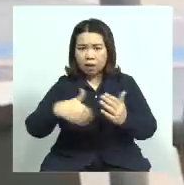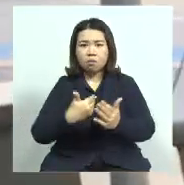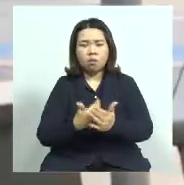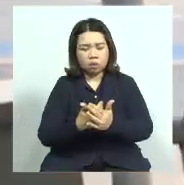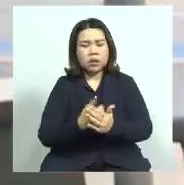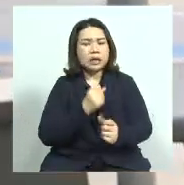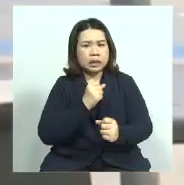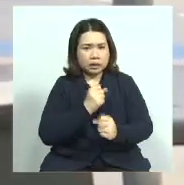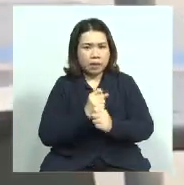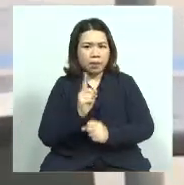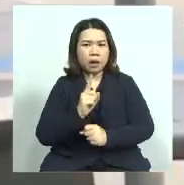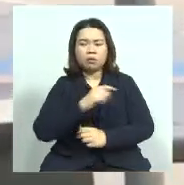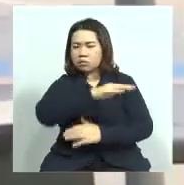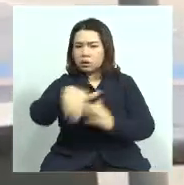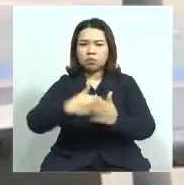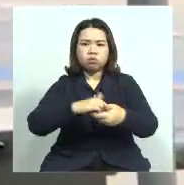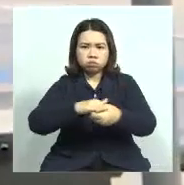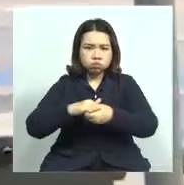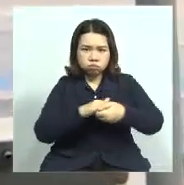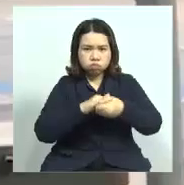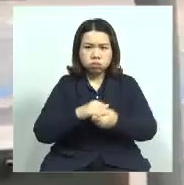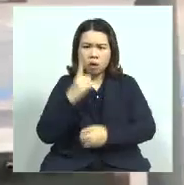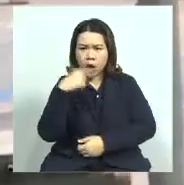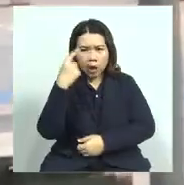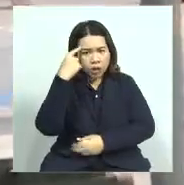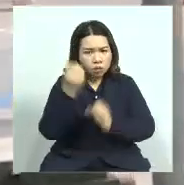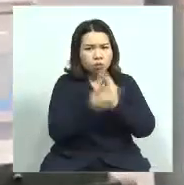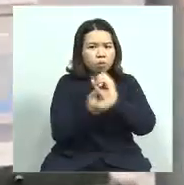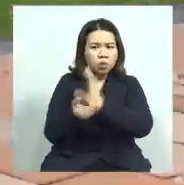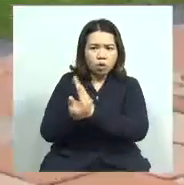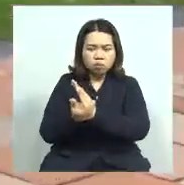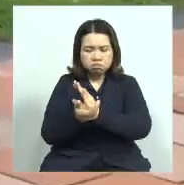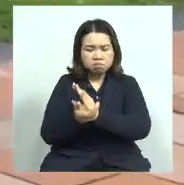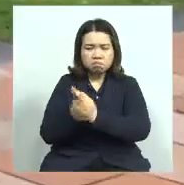งให้เห็นว่าทุกคนจะร่วมมือกันไม่ให้ใครก็ตามที่มุ่งทำร้าย